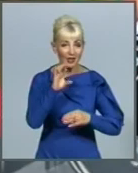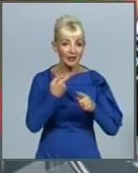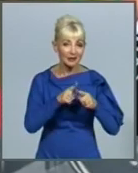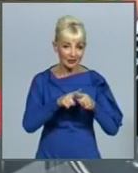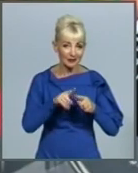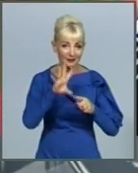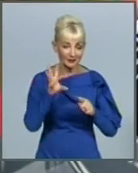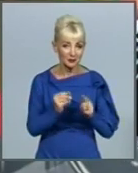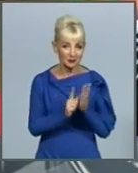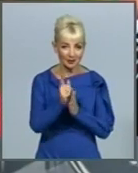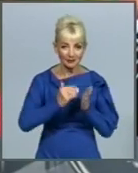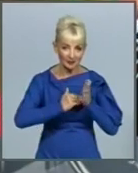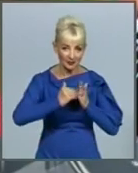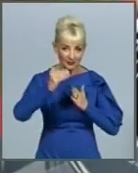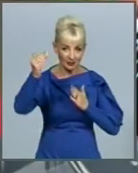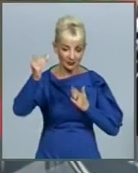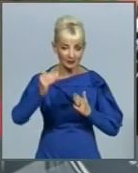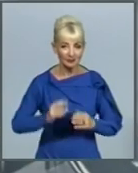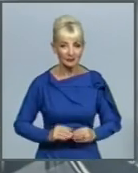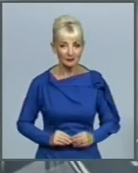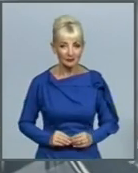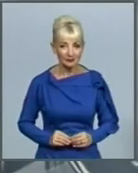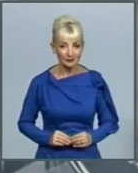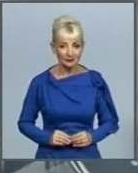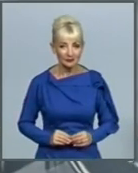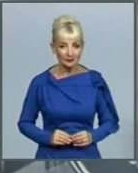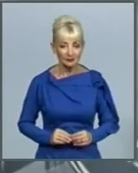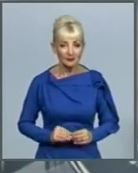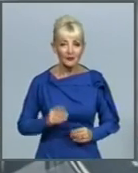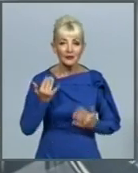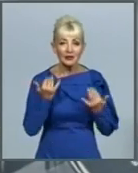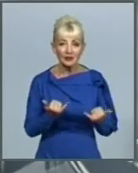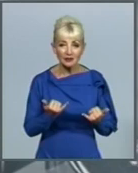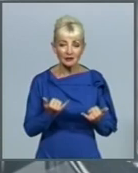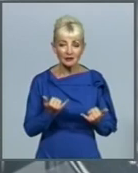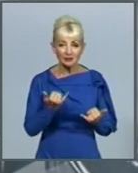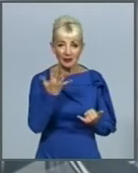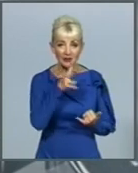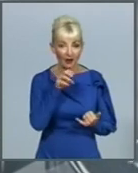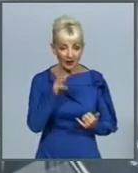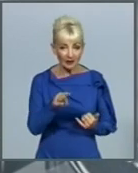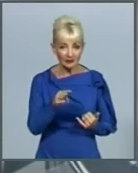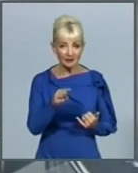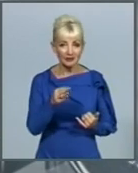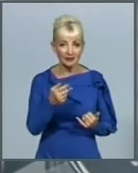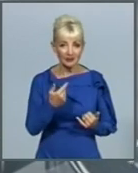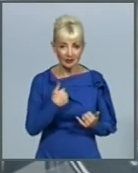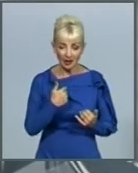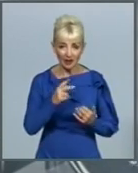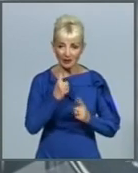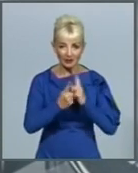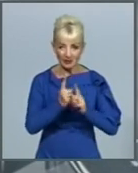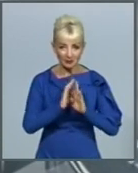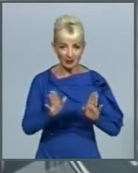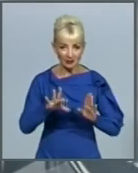начался мой путь в профессиональном спорте. На протяжении 5 лет я не сменила тренера